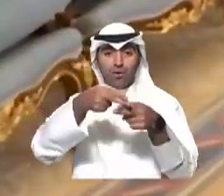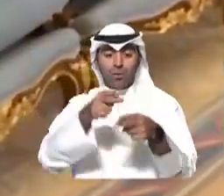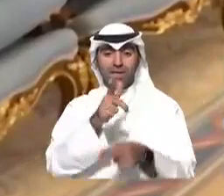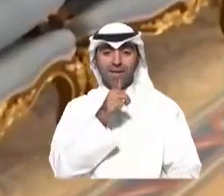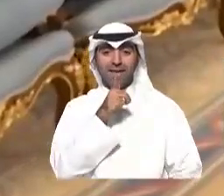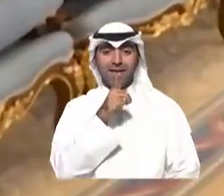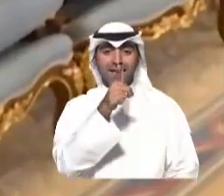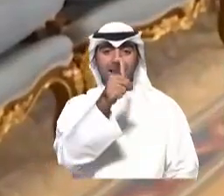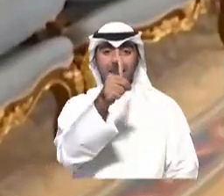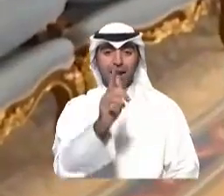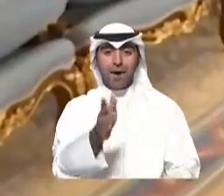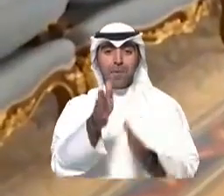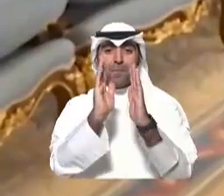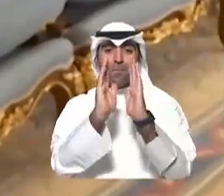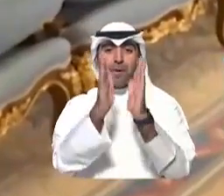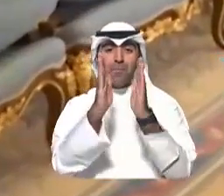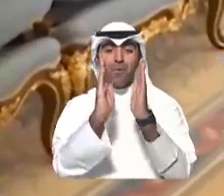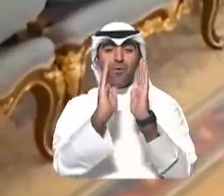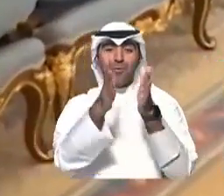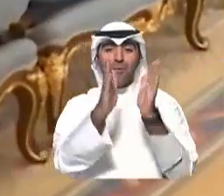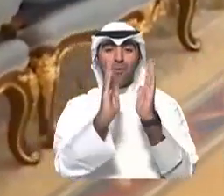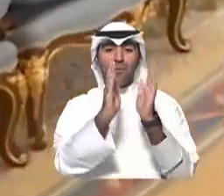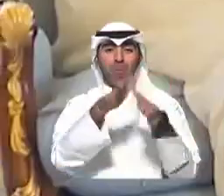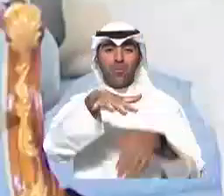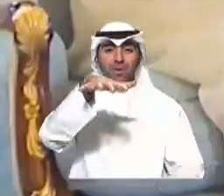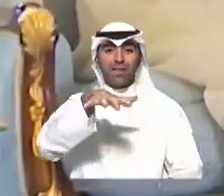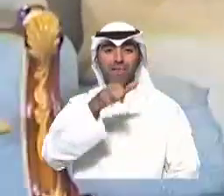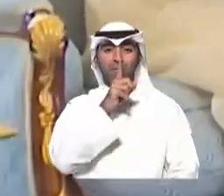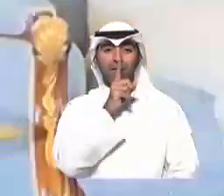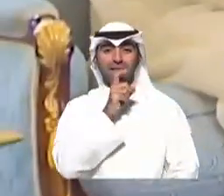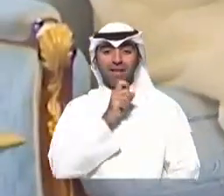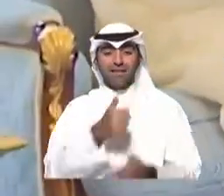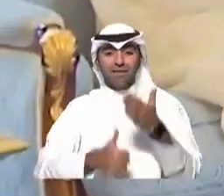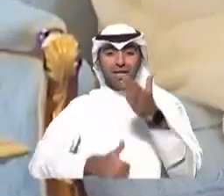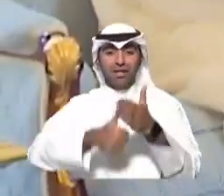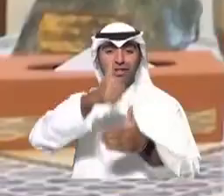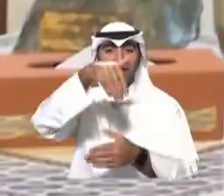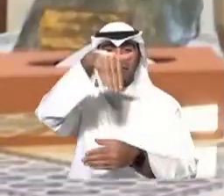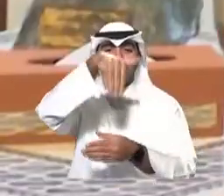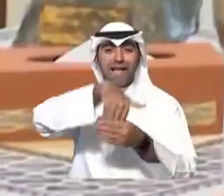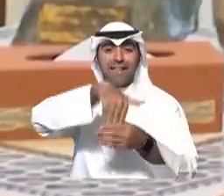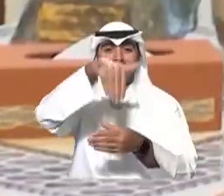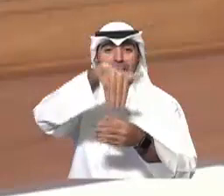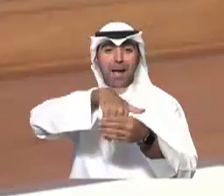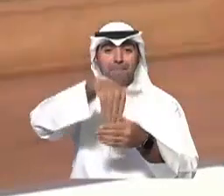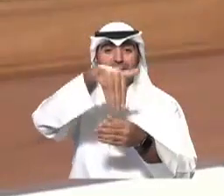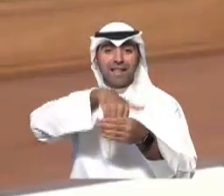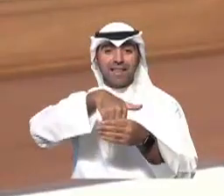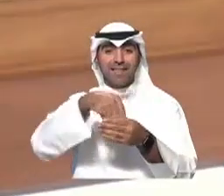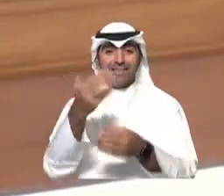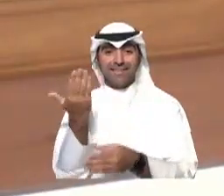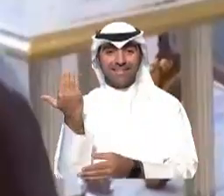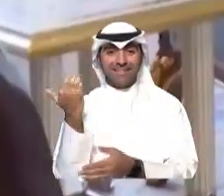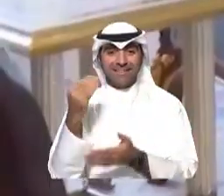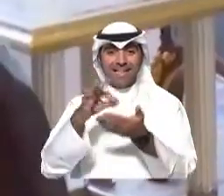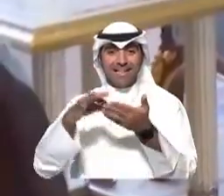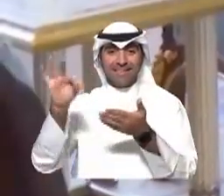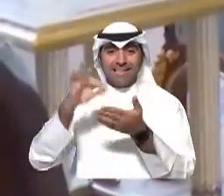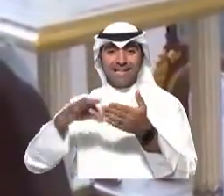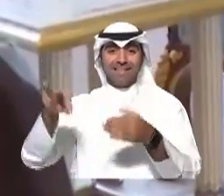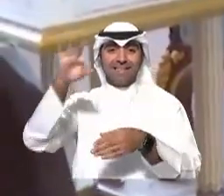بن حمد الثاني على نجاح أول انتخابات تشريعية لمجلس الشورى القطري وما تمثله من نقلة